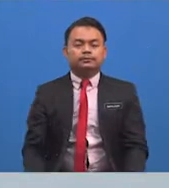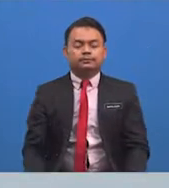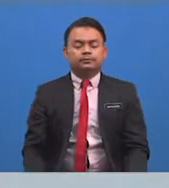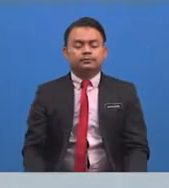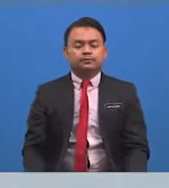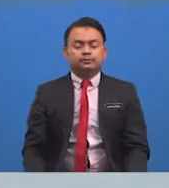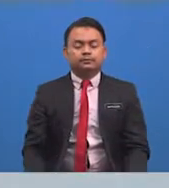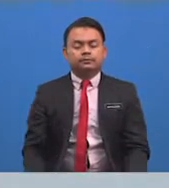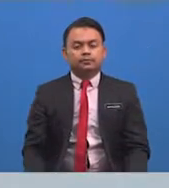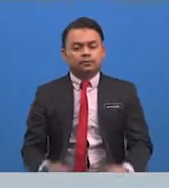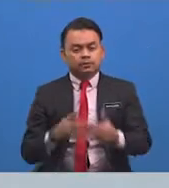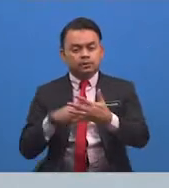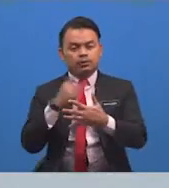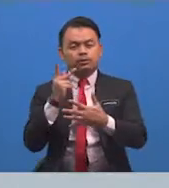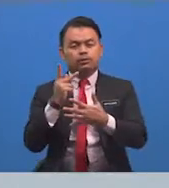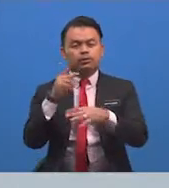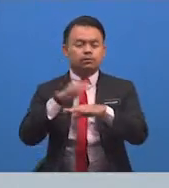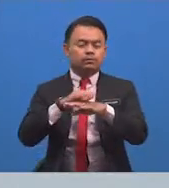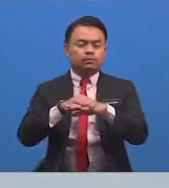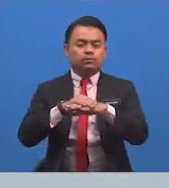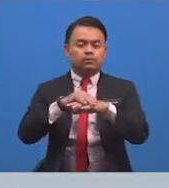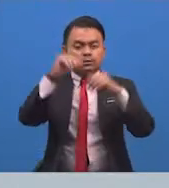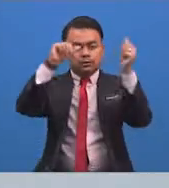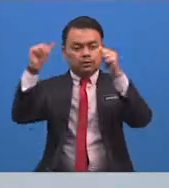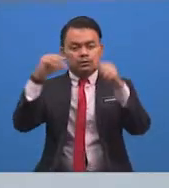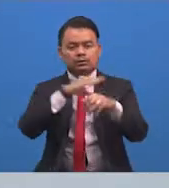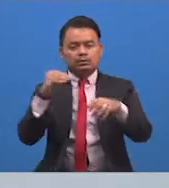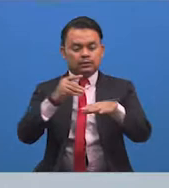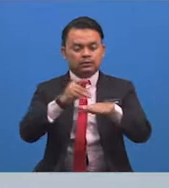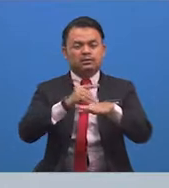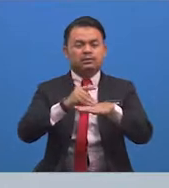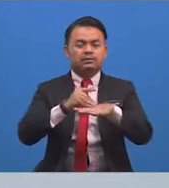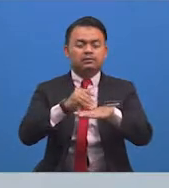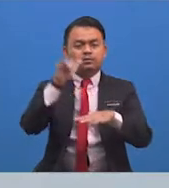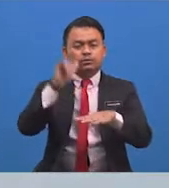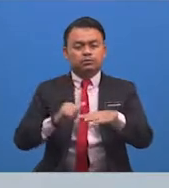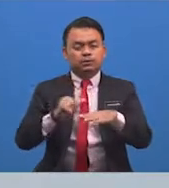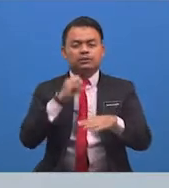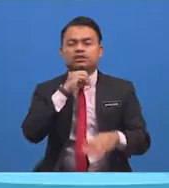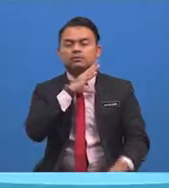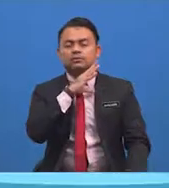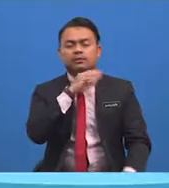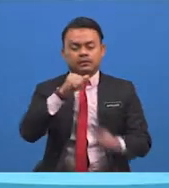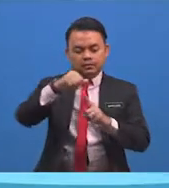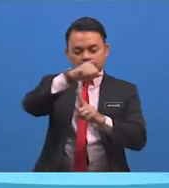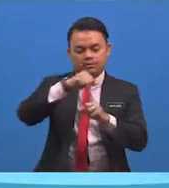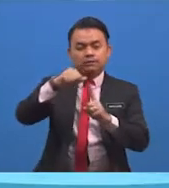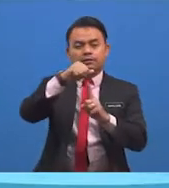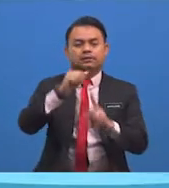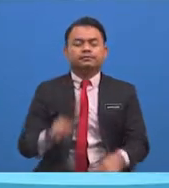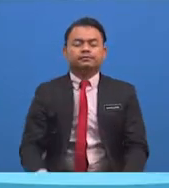mengeluarkan banyak asap dan debu yang mencemarkan atmosfera. Selain